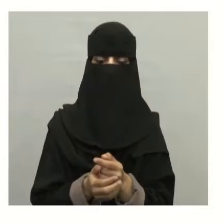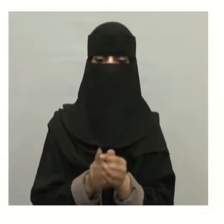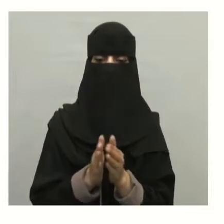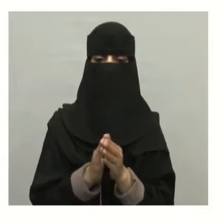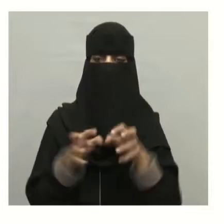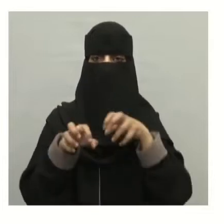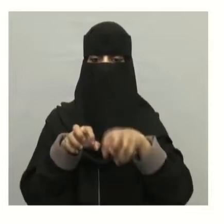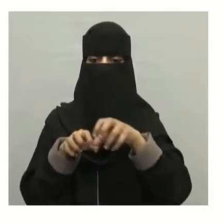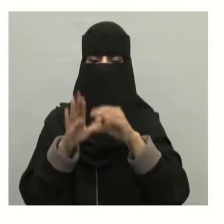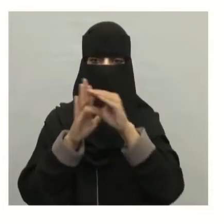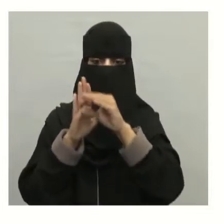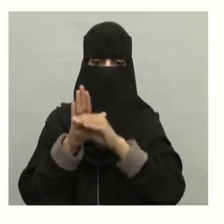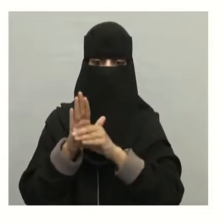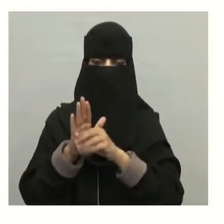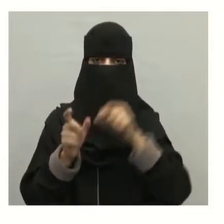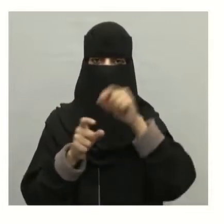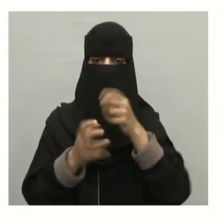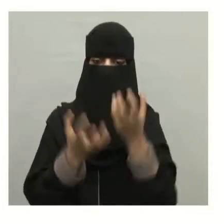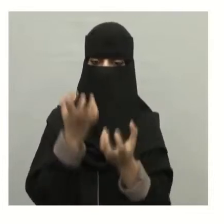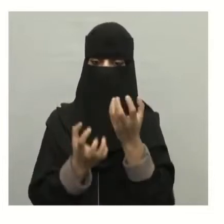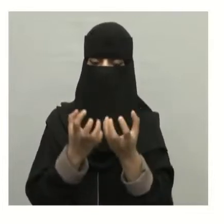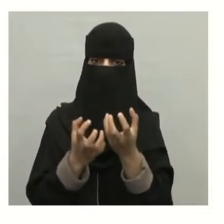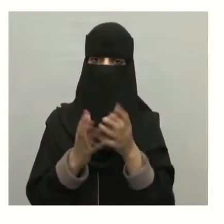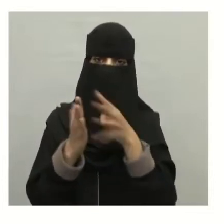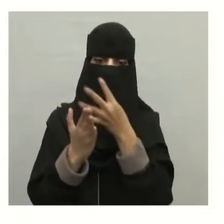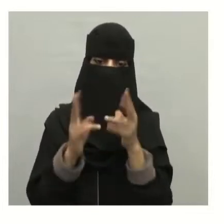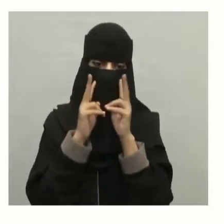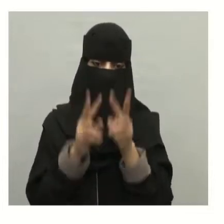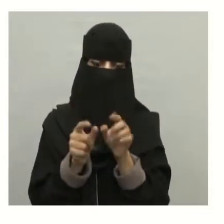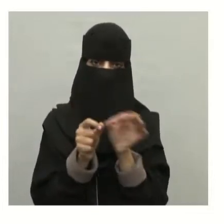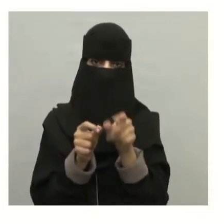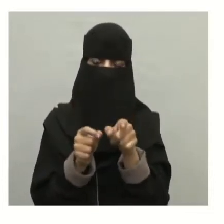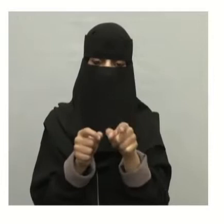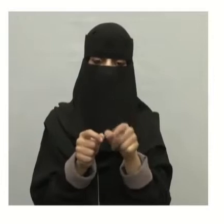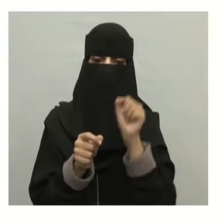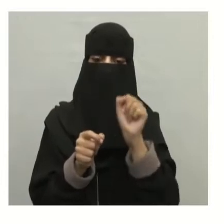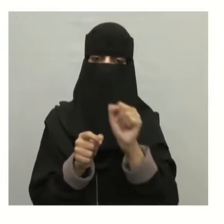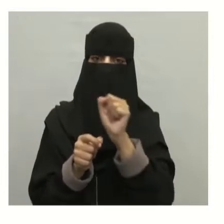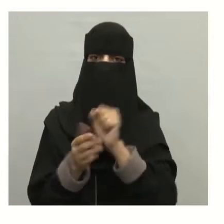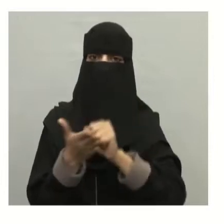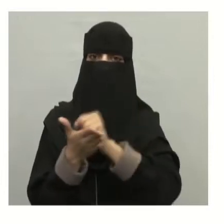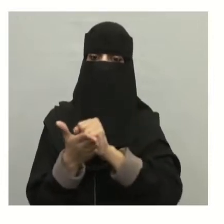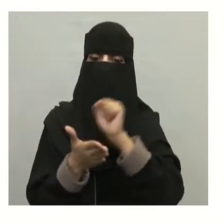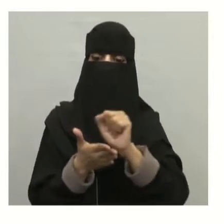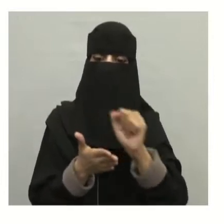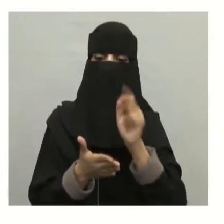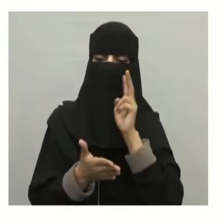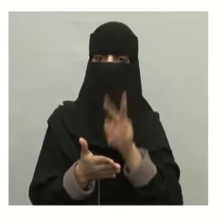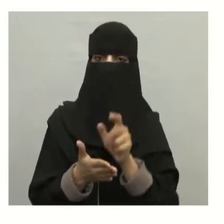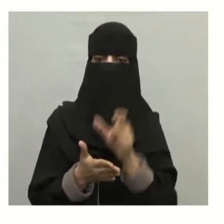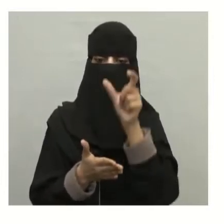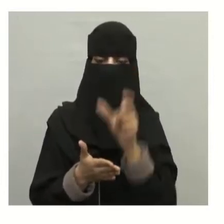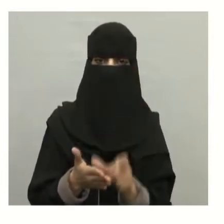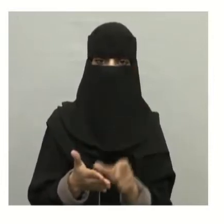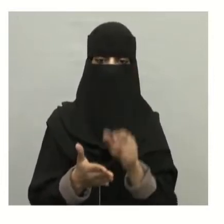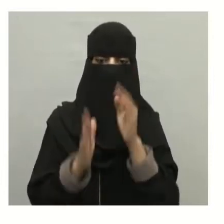صنف محتويات المطبخ في الجدول التالي حسب نوع التنظيف الذي يحتاجه. أمامك